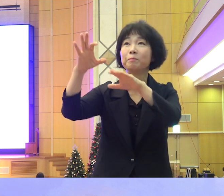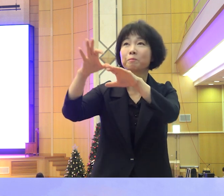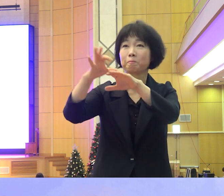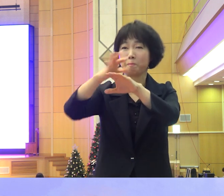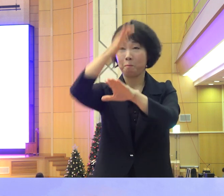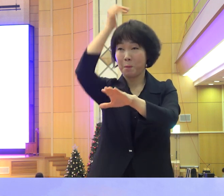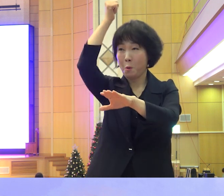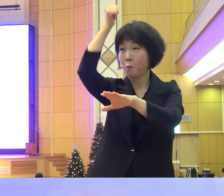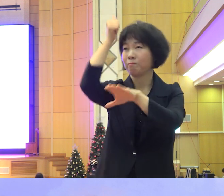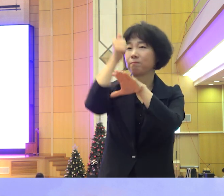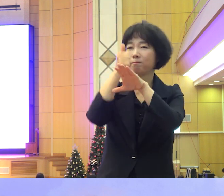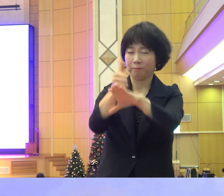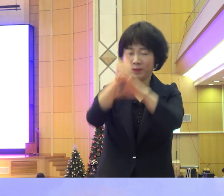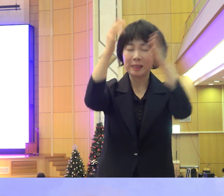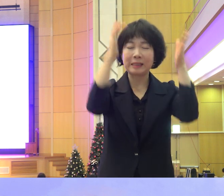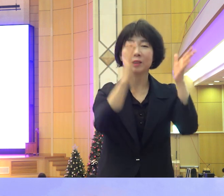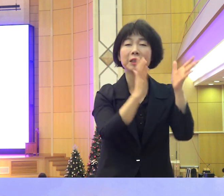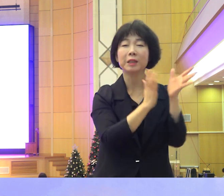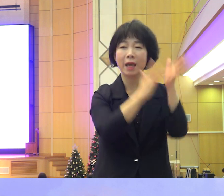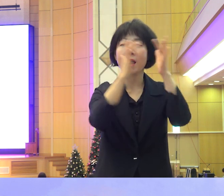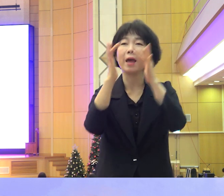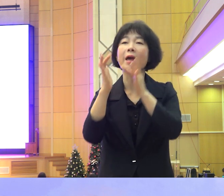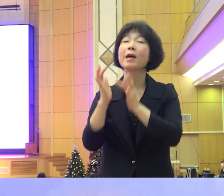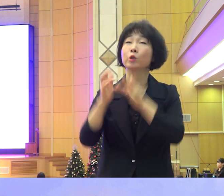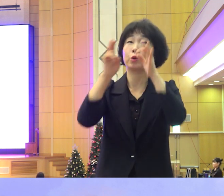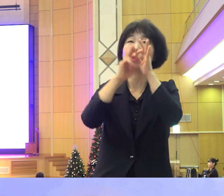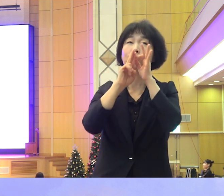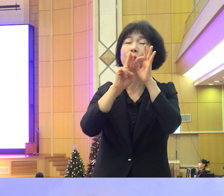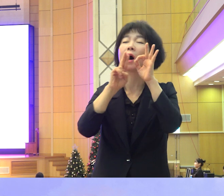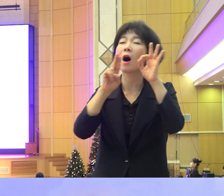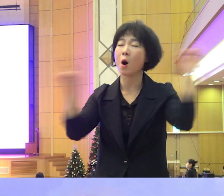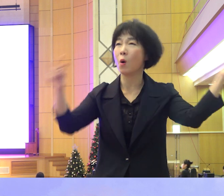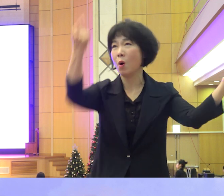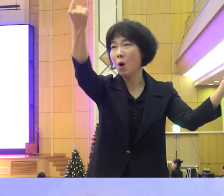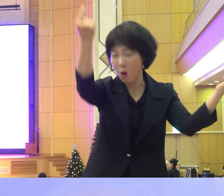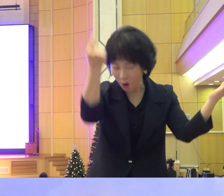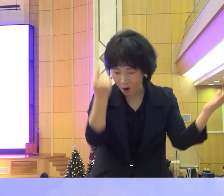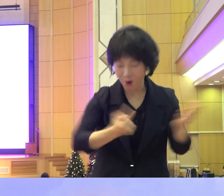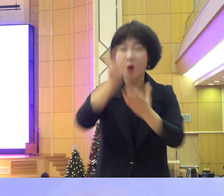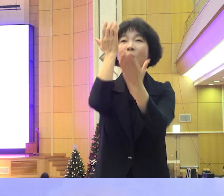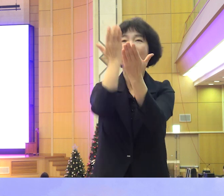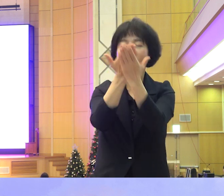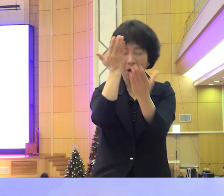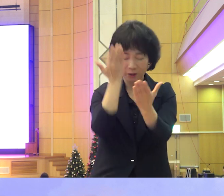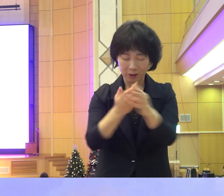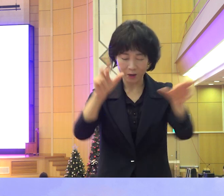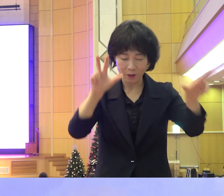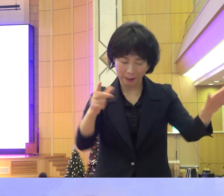경배하오니 왕이신 예수여